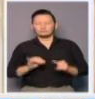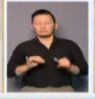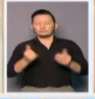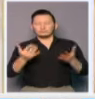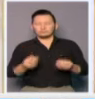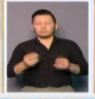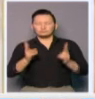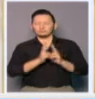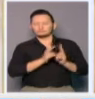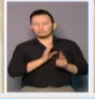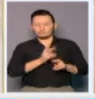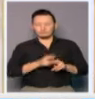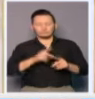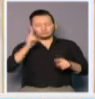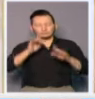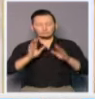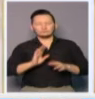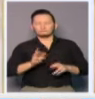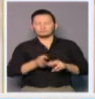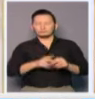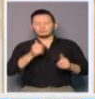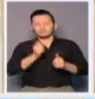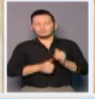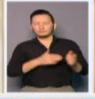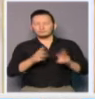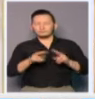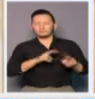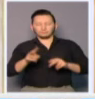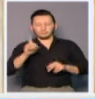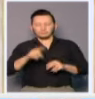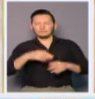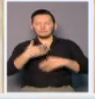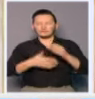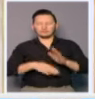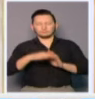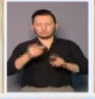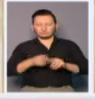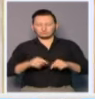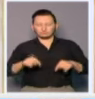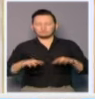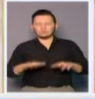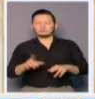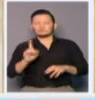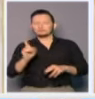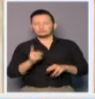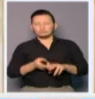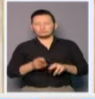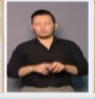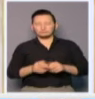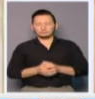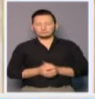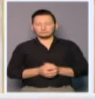сегодняшняя встреча, она, несомненно, даст еще толчок развитию этой отрасли, потому что